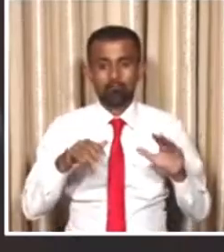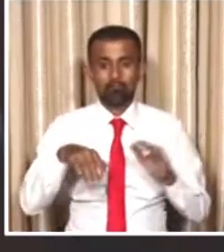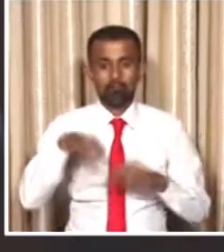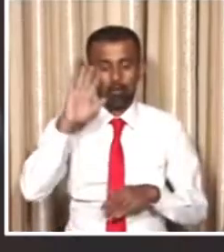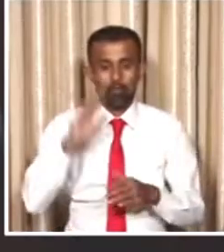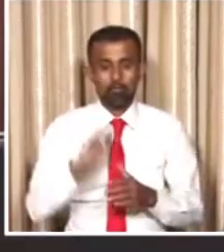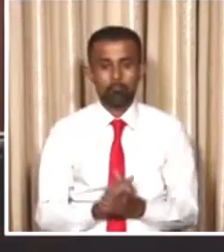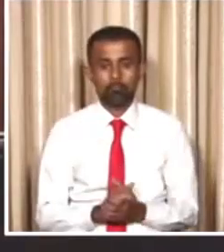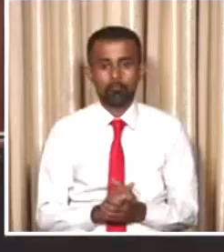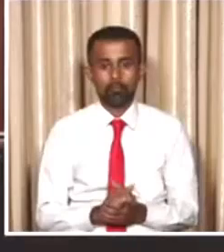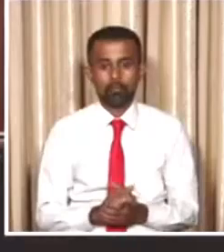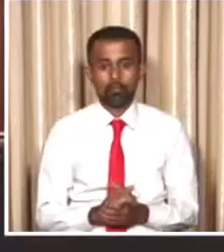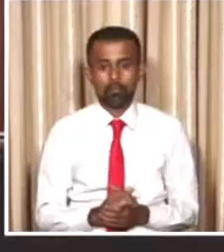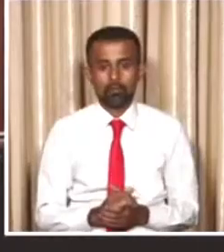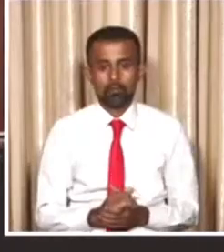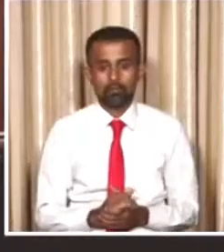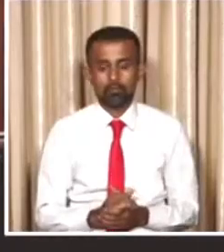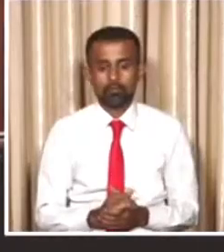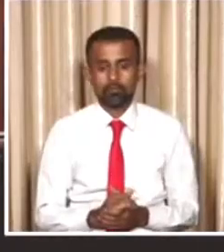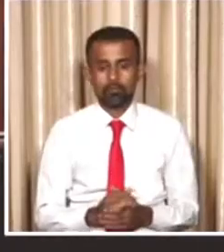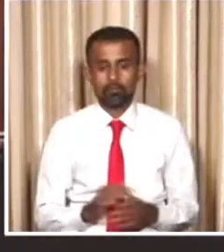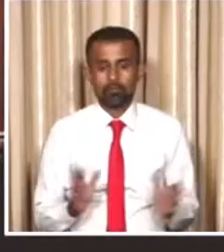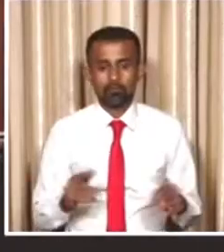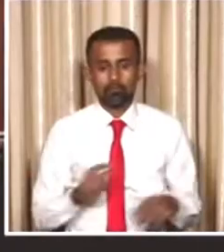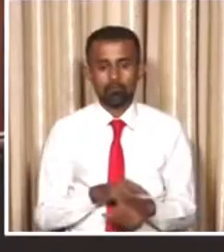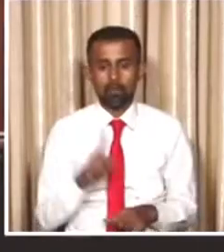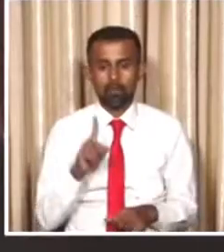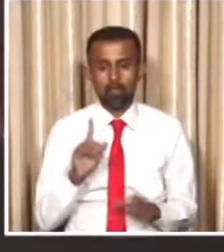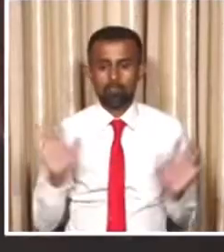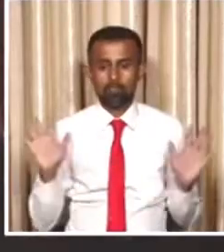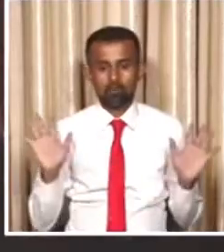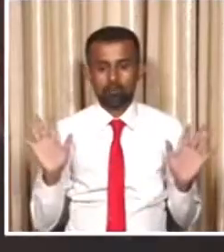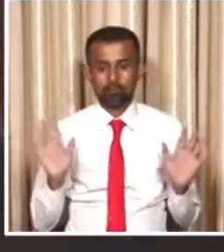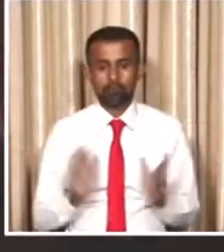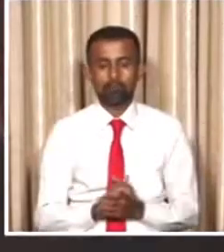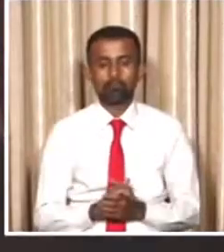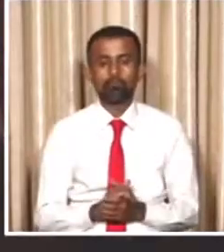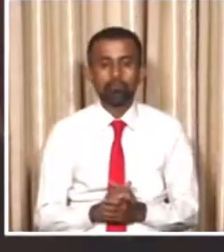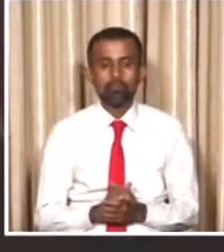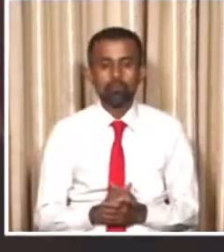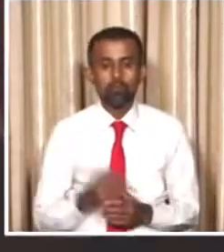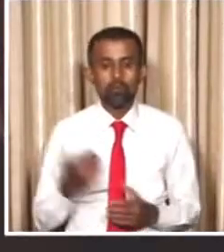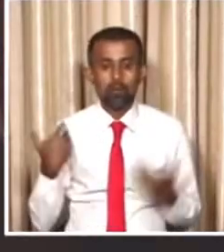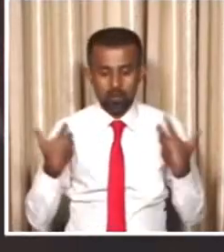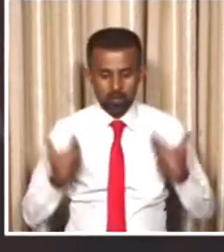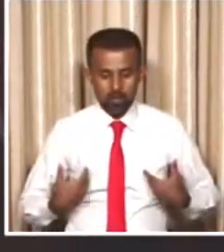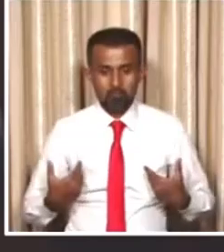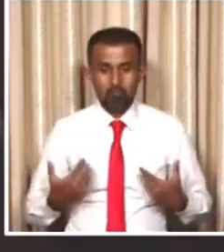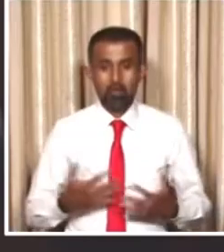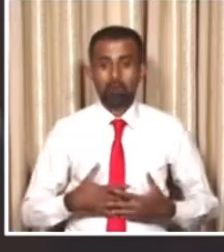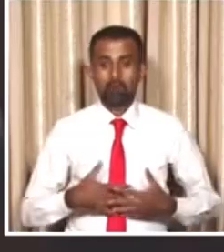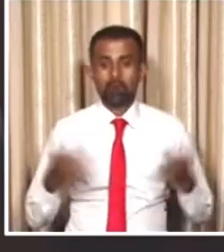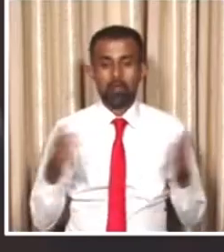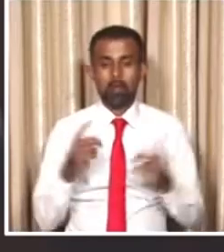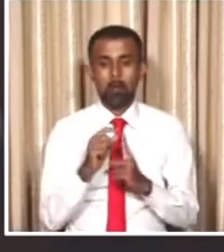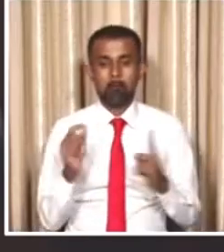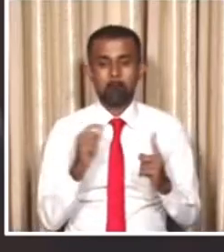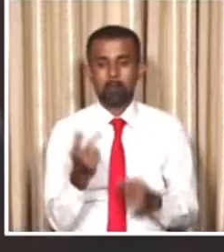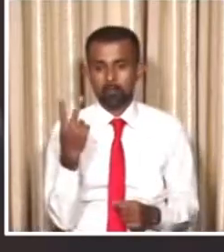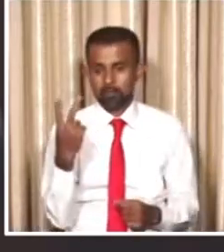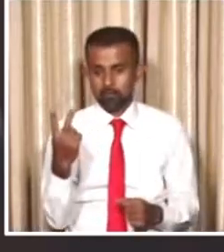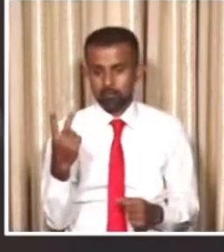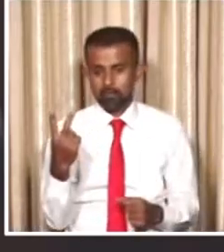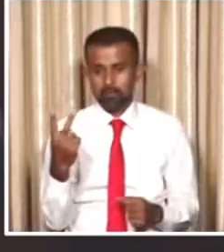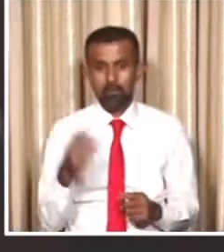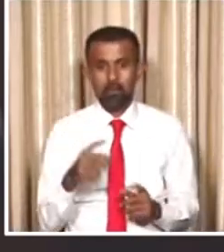මන්ත්‍රීතුමා ඔබතුමාට තව විනාඩිය තියෙනවා. ඔව් ඔව්. ඒ විනාඩිය ඇති. මේ ශරීර ප්‍රමාණයෙන් ඉතා විශාල මන්ත්‍රීවරු දෙන්නේ.